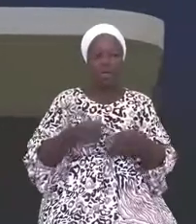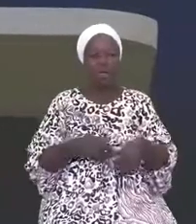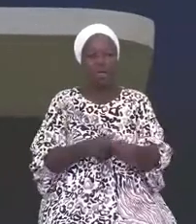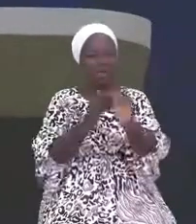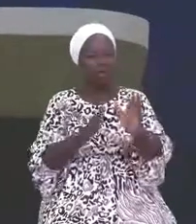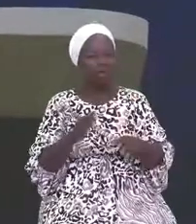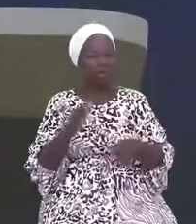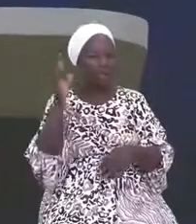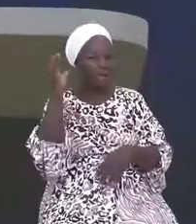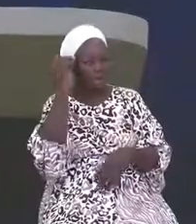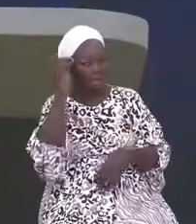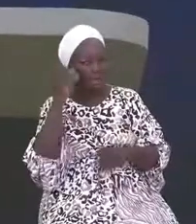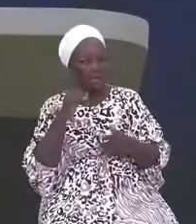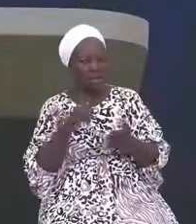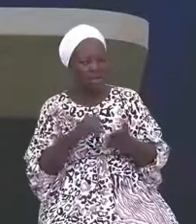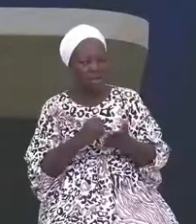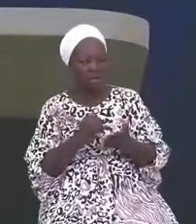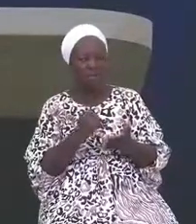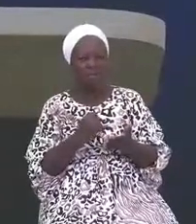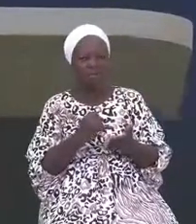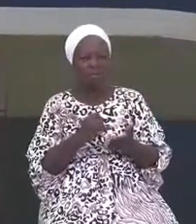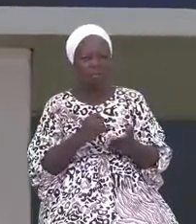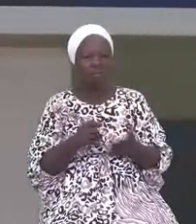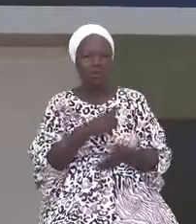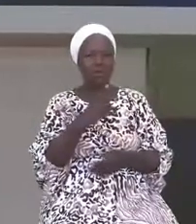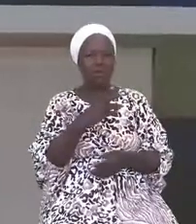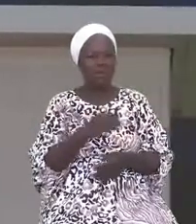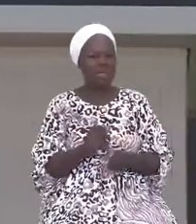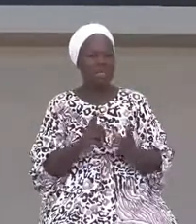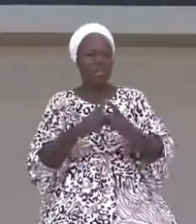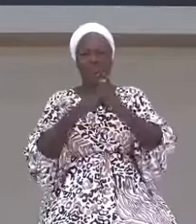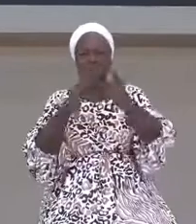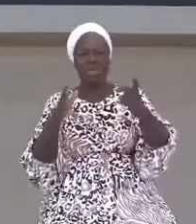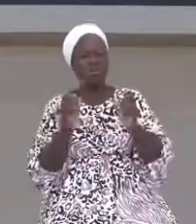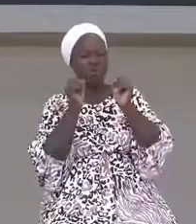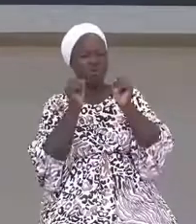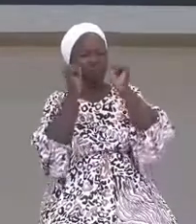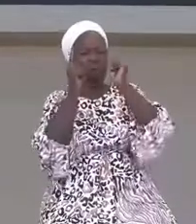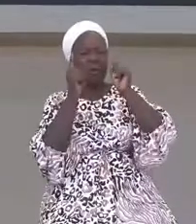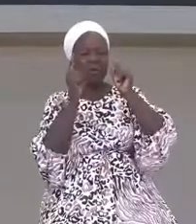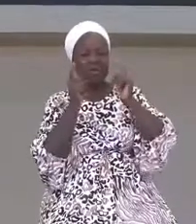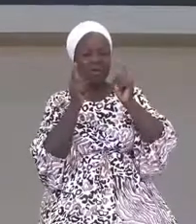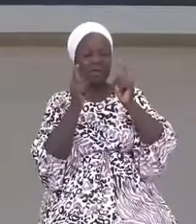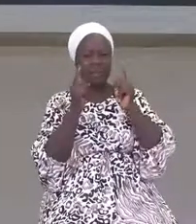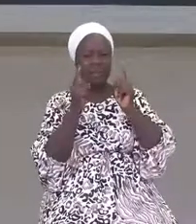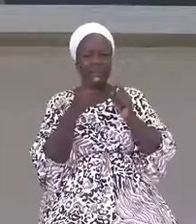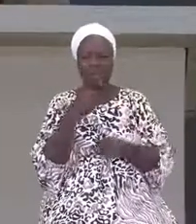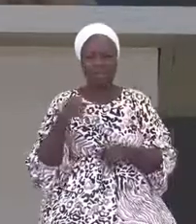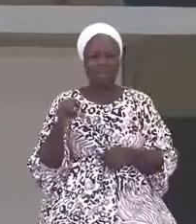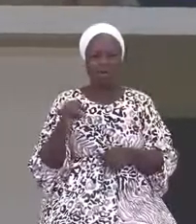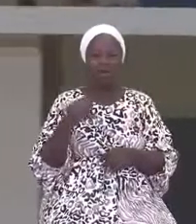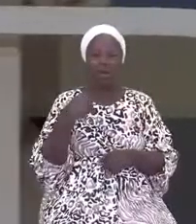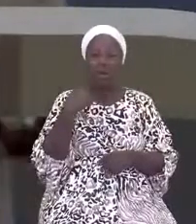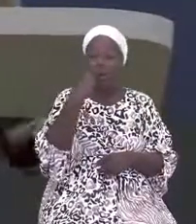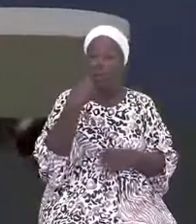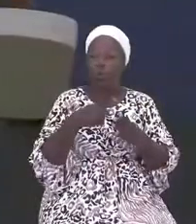furent 13 étonné ils étaient étonnés et dire qui donc